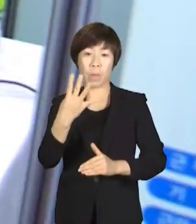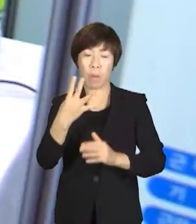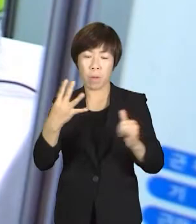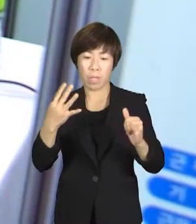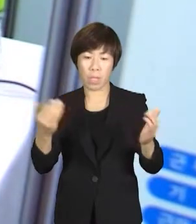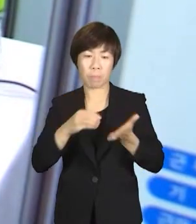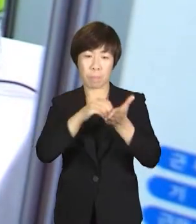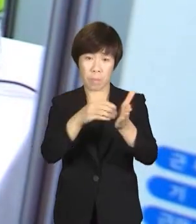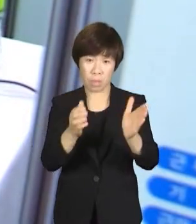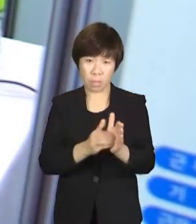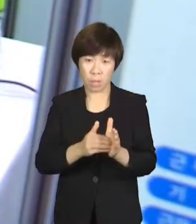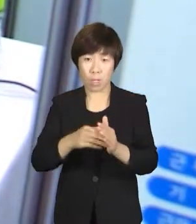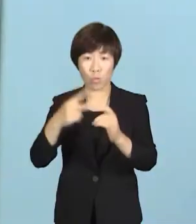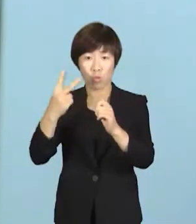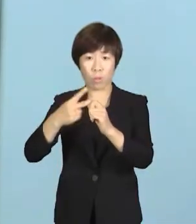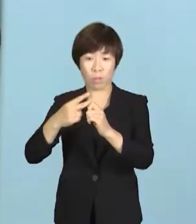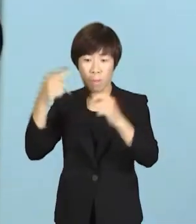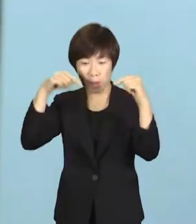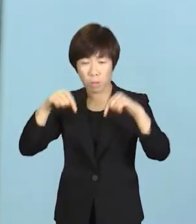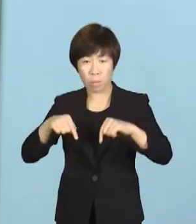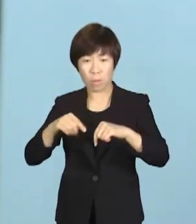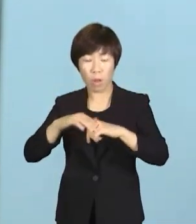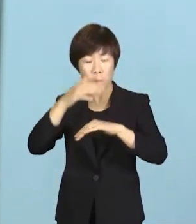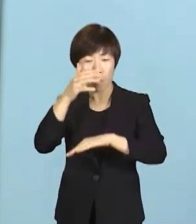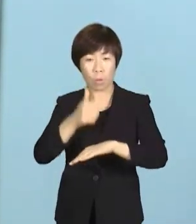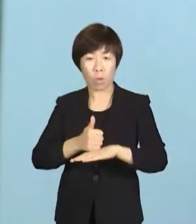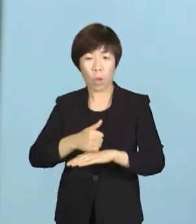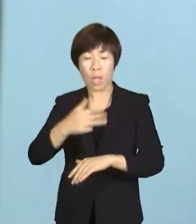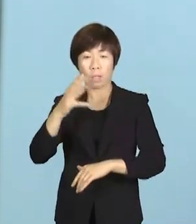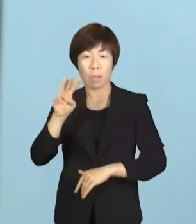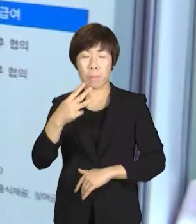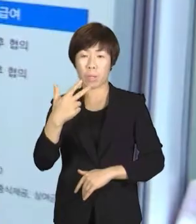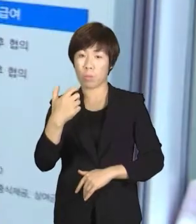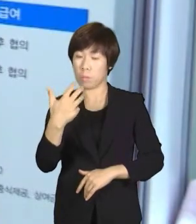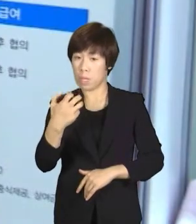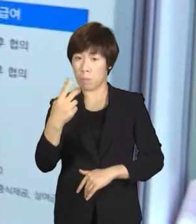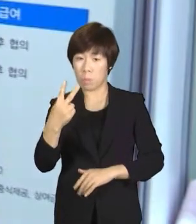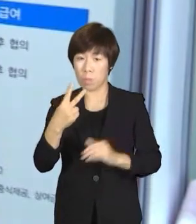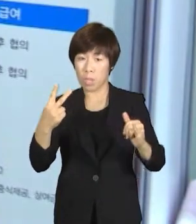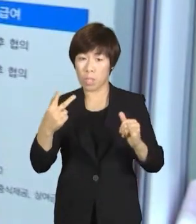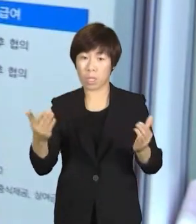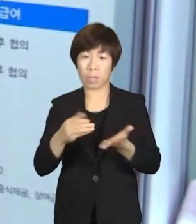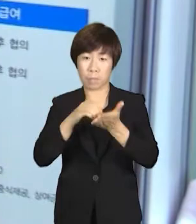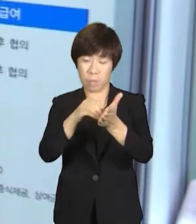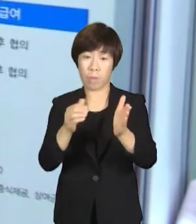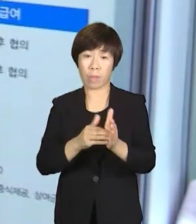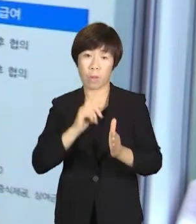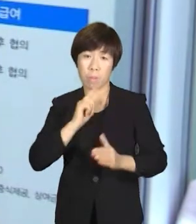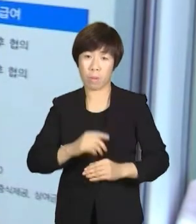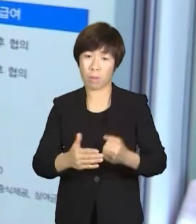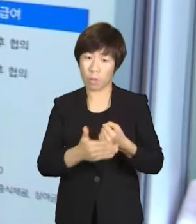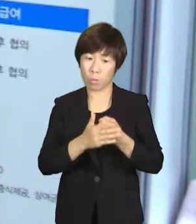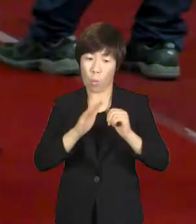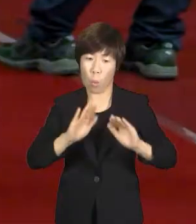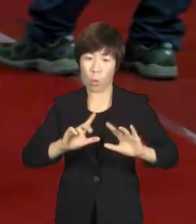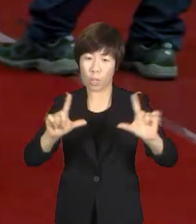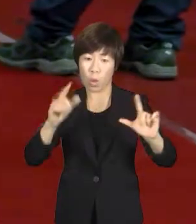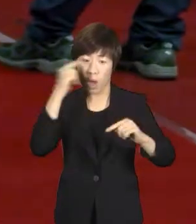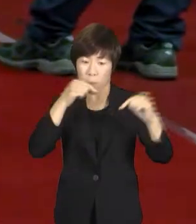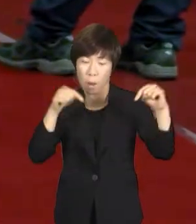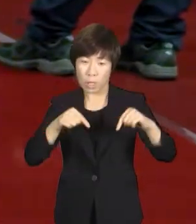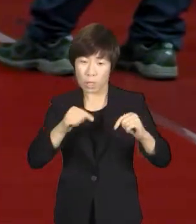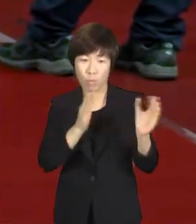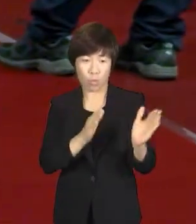됐고 2차 면접을 거쳐 최종 328명이 일자리를 찾았다고 하는데요. 덕분에 올해도